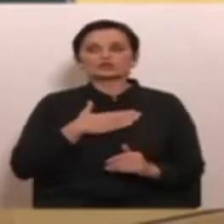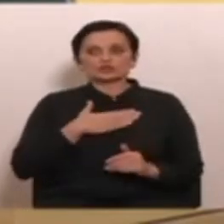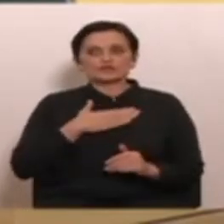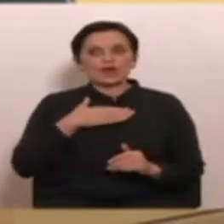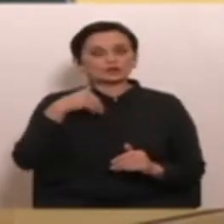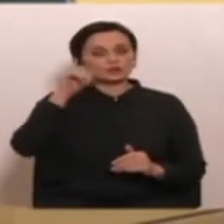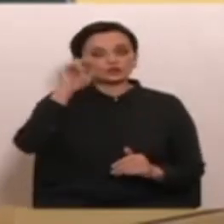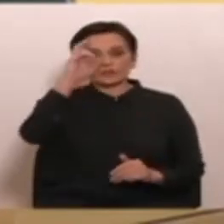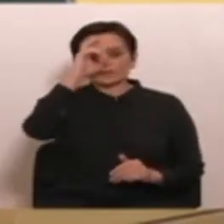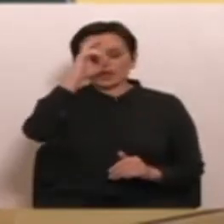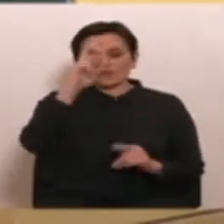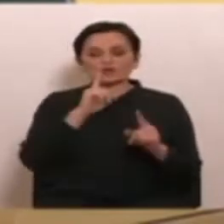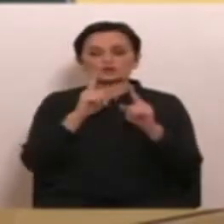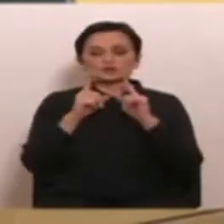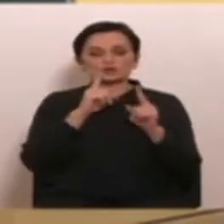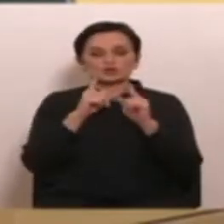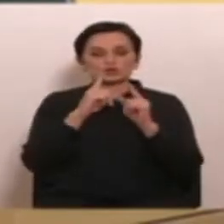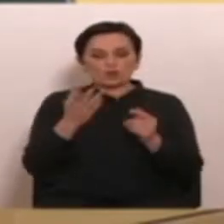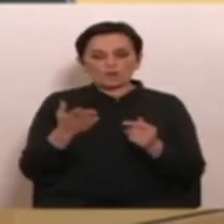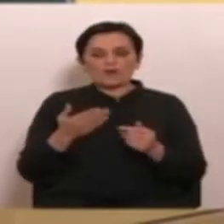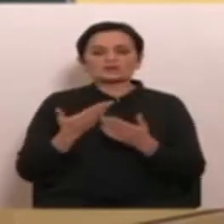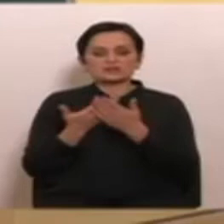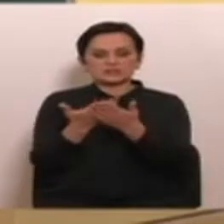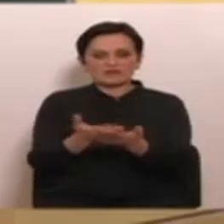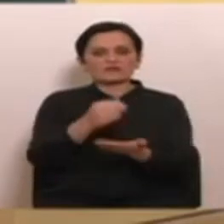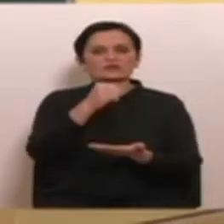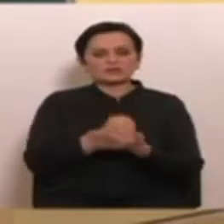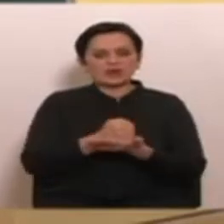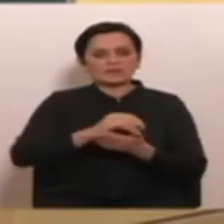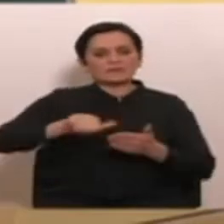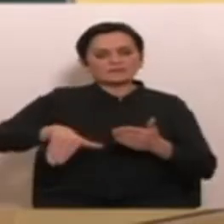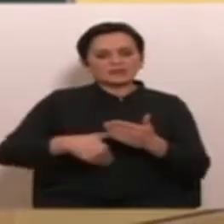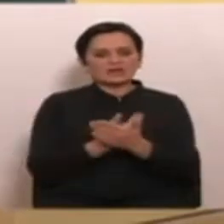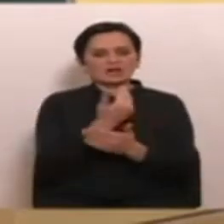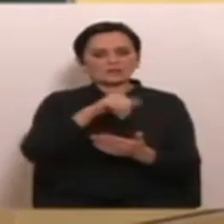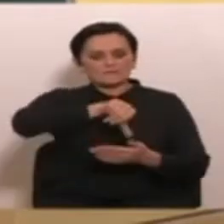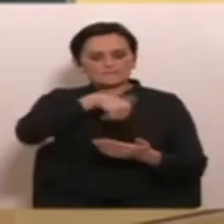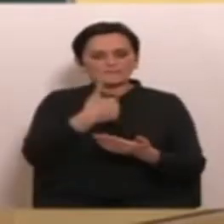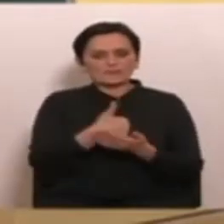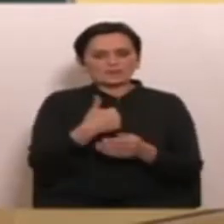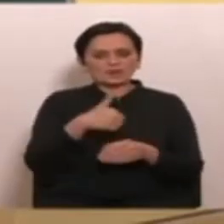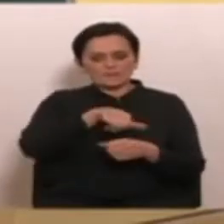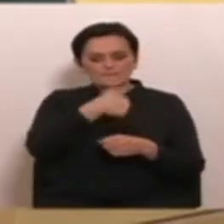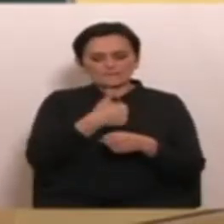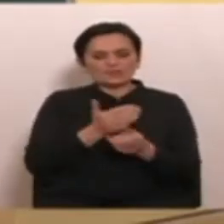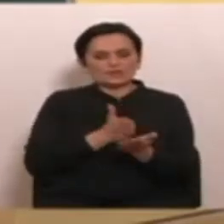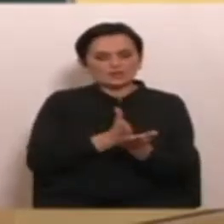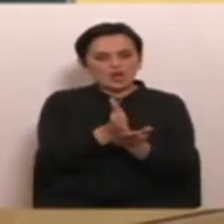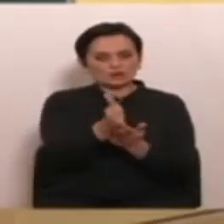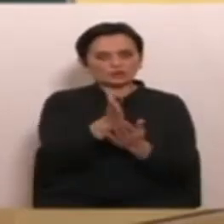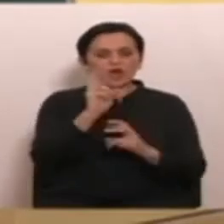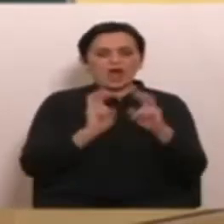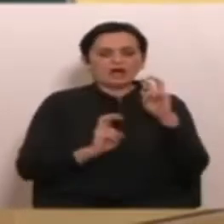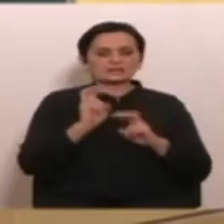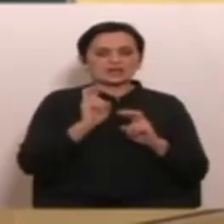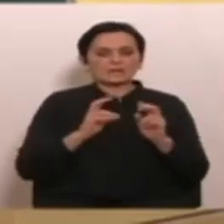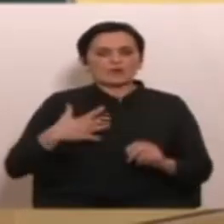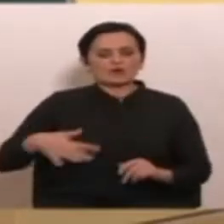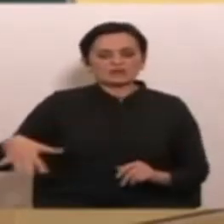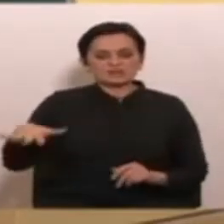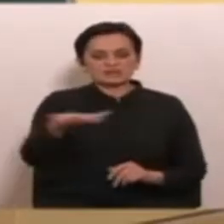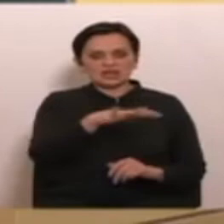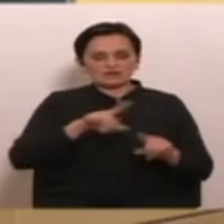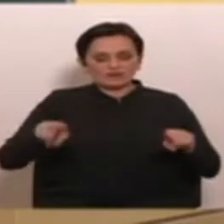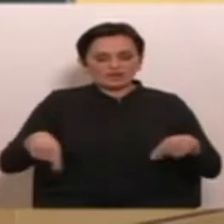მთავრობის ხტომაზე წარმოადგინეთ და დავამტკიცეთ განახლებული პრიორიტეტები, პროგრამა აწარმოეს საქართველოში